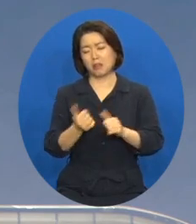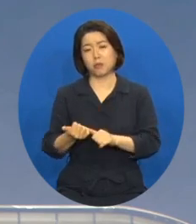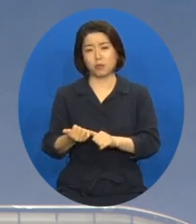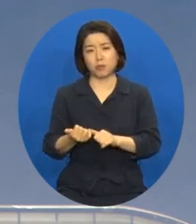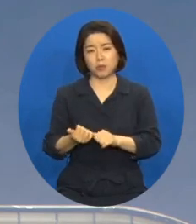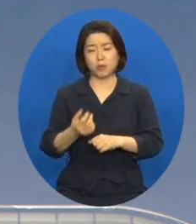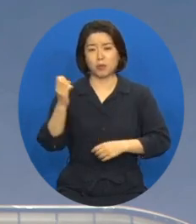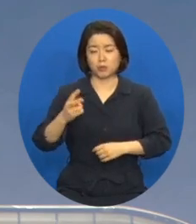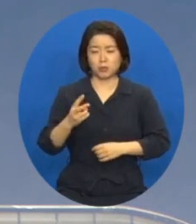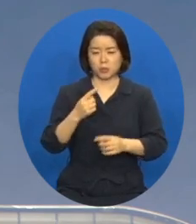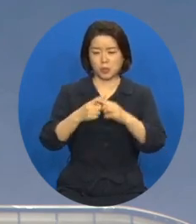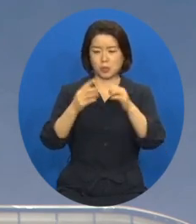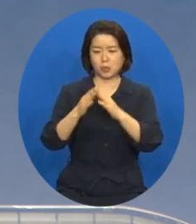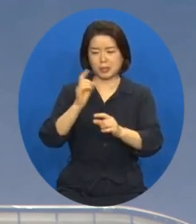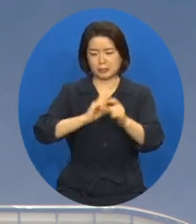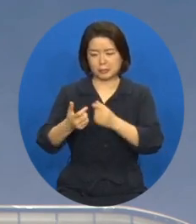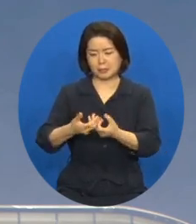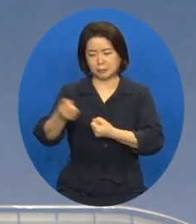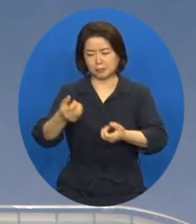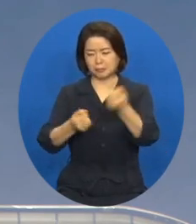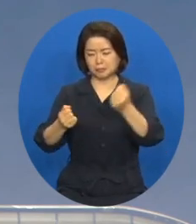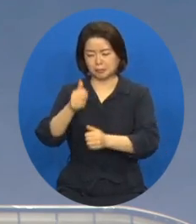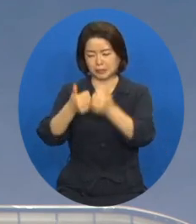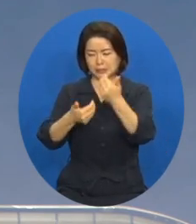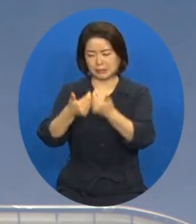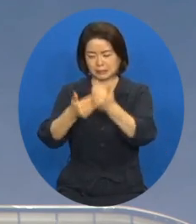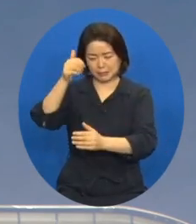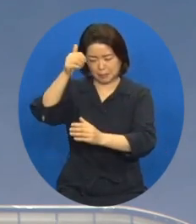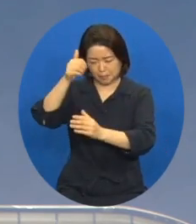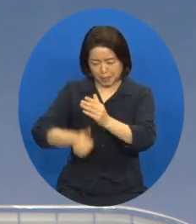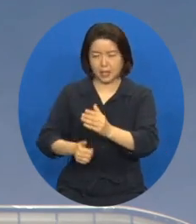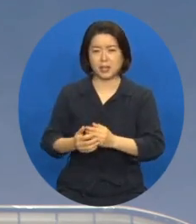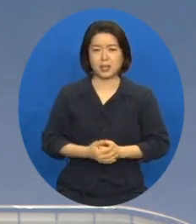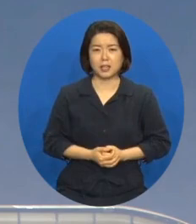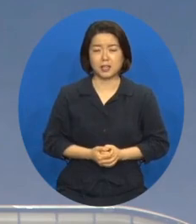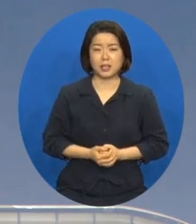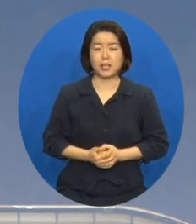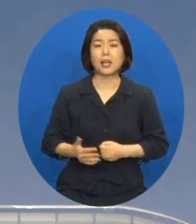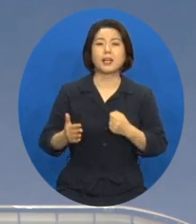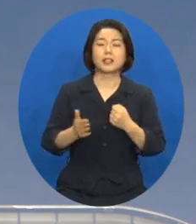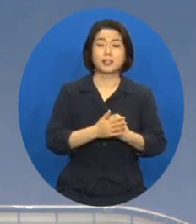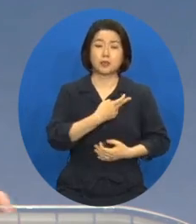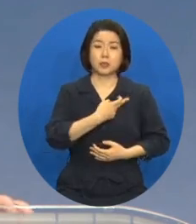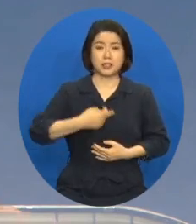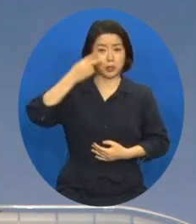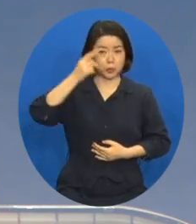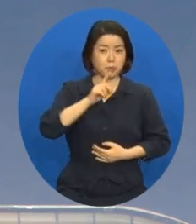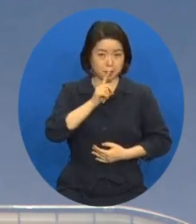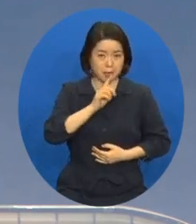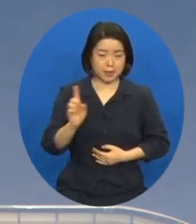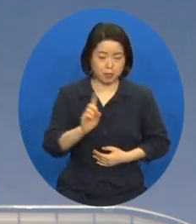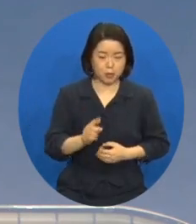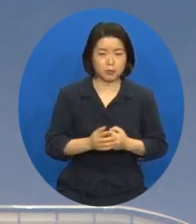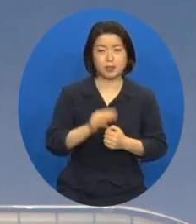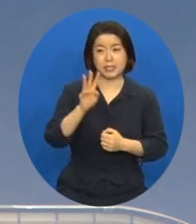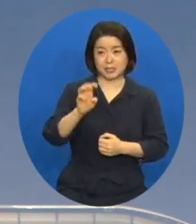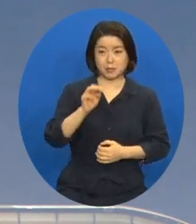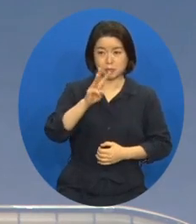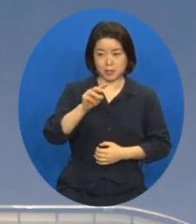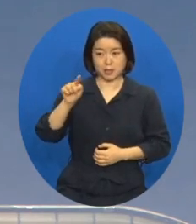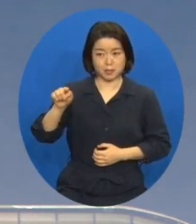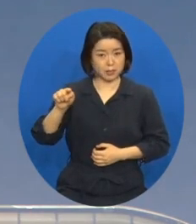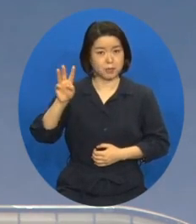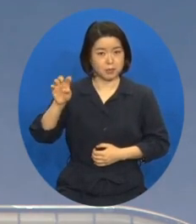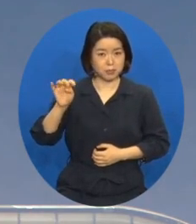교회는 더 분열과 시험에 빠지게 된다는 거죠. 그래서 사도 바울이 이렇게 말하는 겁니다. 33절